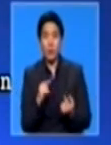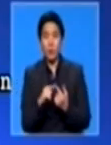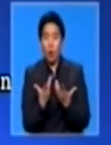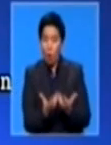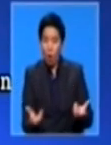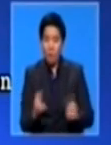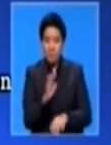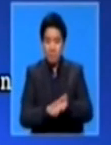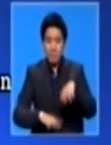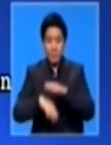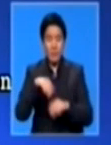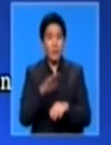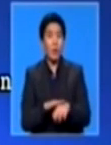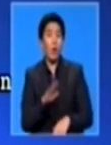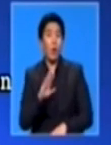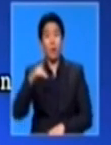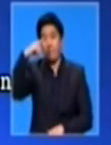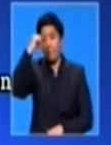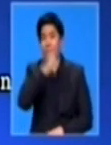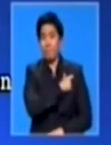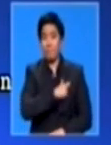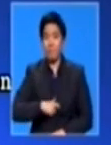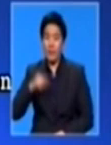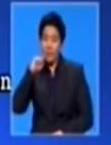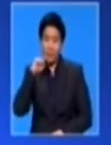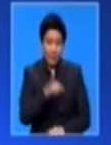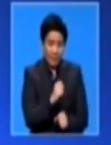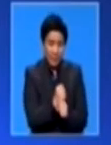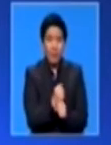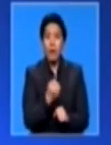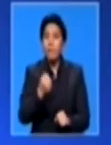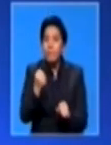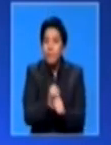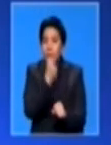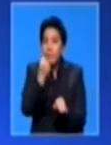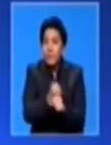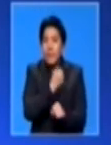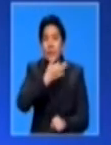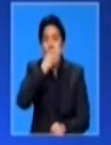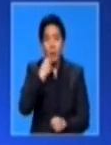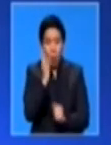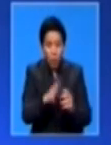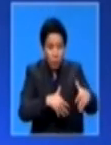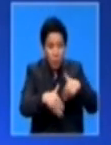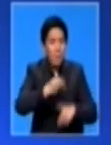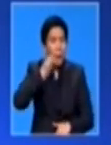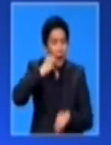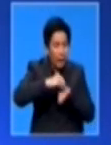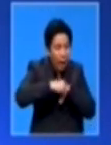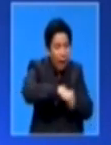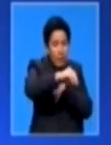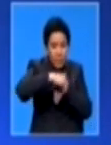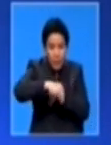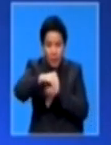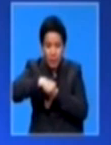ชีพของสมเด็จเจ้าพระบรมชินทร์นั้นได้ทรงมุ่งเน้นในการฝึกอาชีพนะครับให้กับราษฎรในถิ่นทุรกันดารได้ทรงเริ่มม